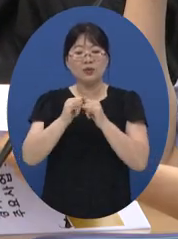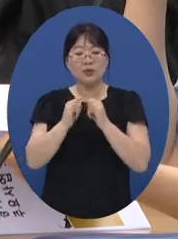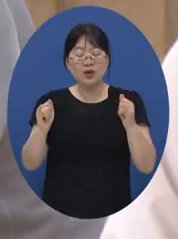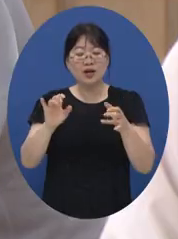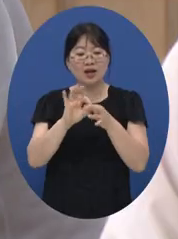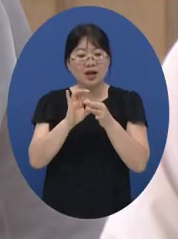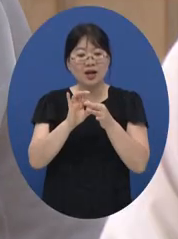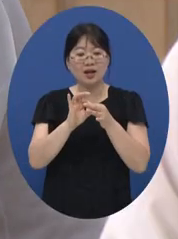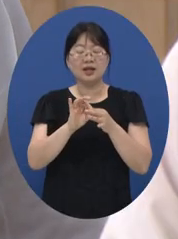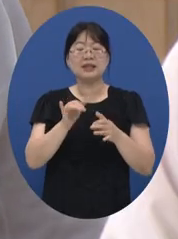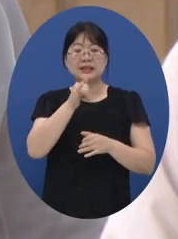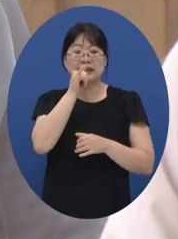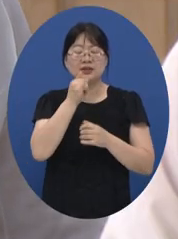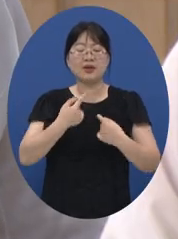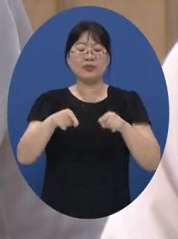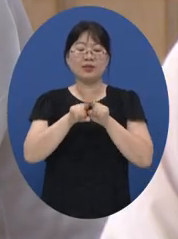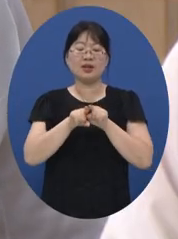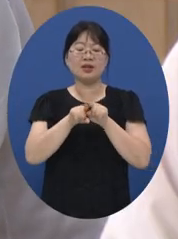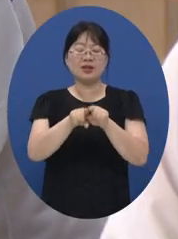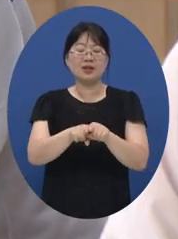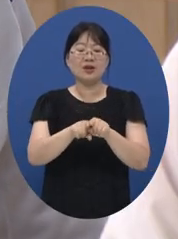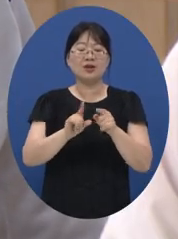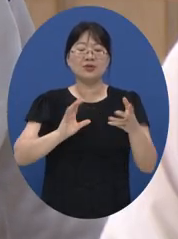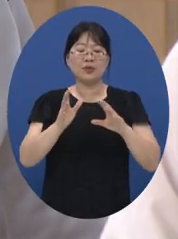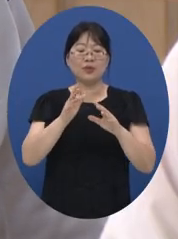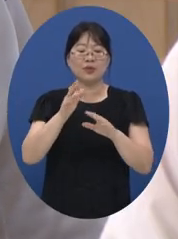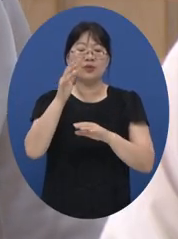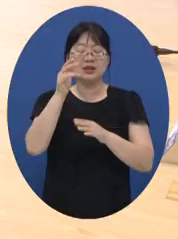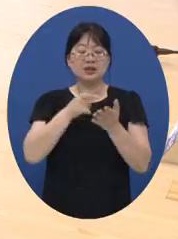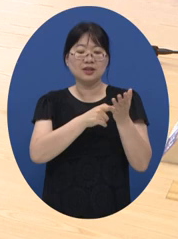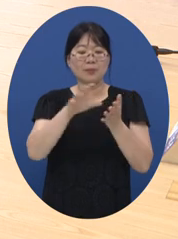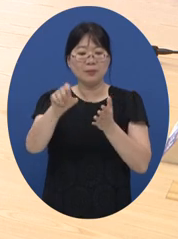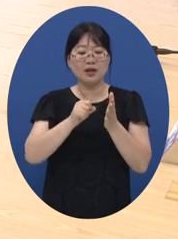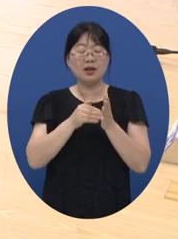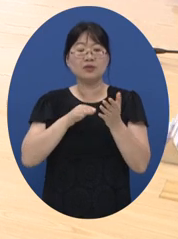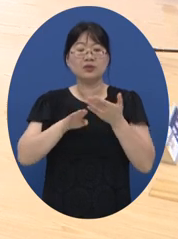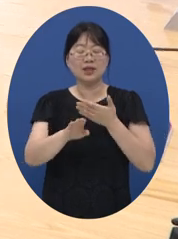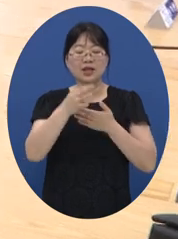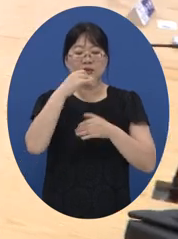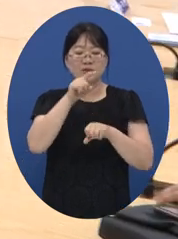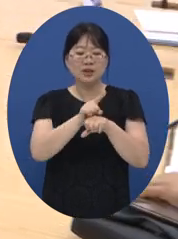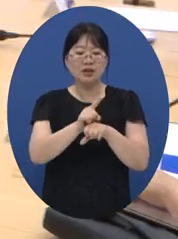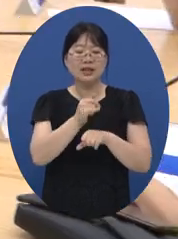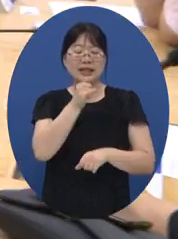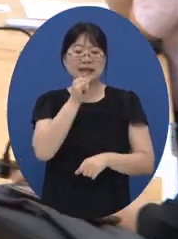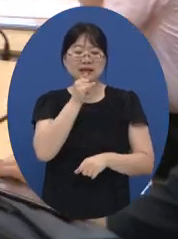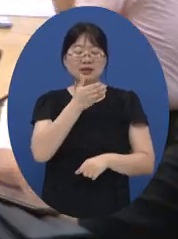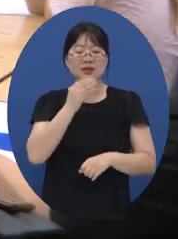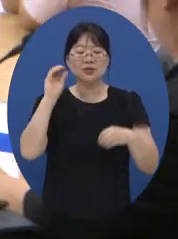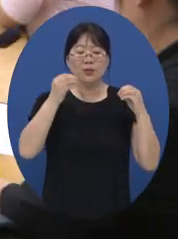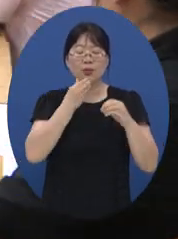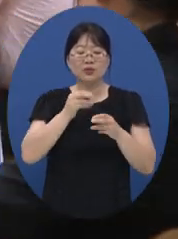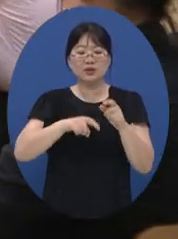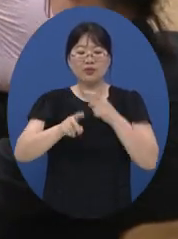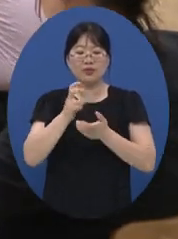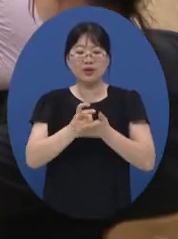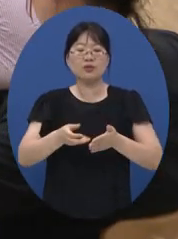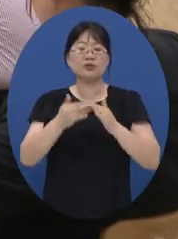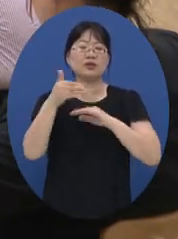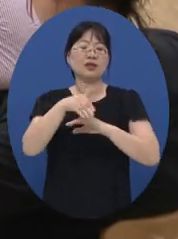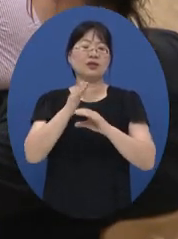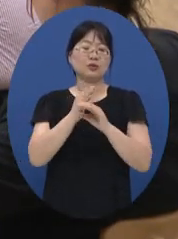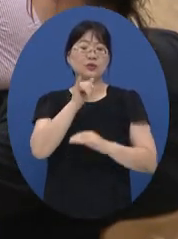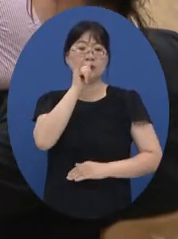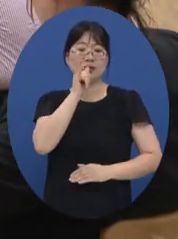관심이 있는 도민들이 함께했고 도는 토론에서 나온 의견을 수렴해 보다 시도 써있는 동일 포즈 정책을 수립할 계획입니다